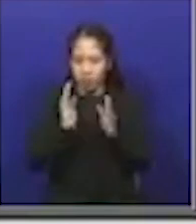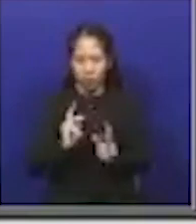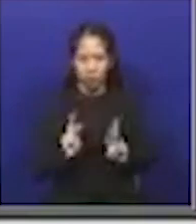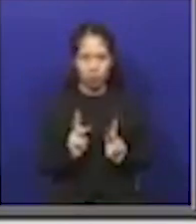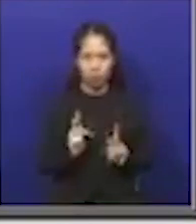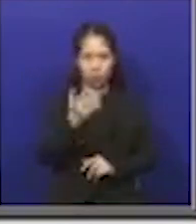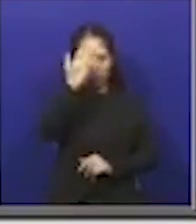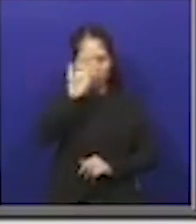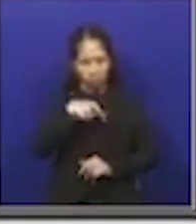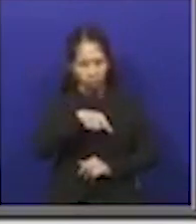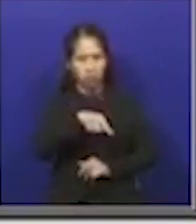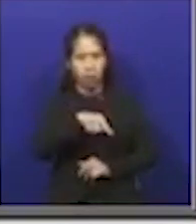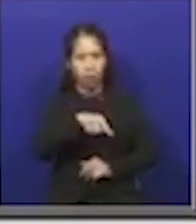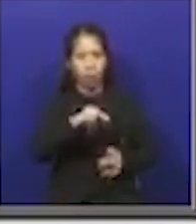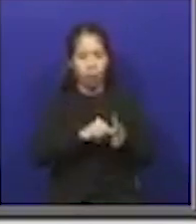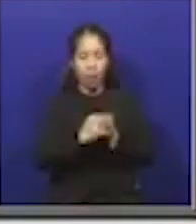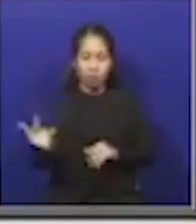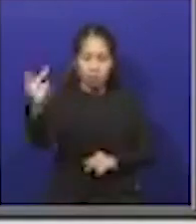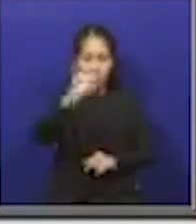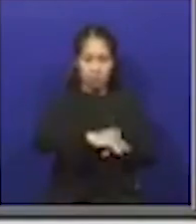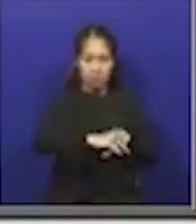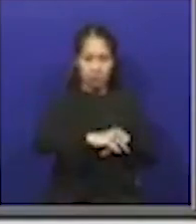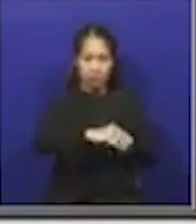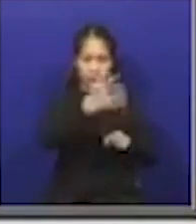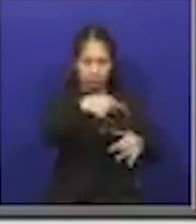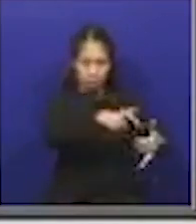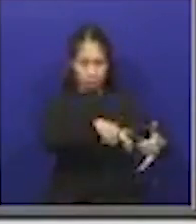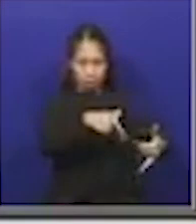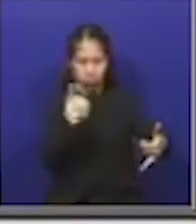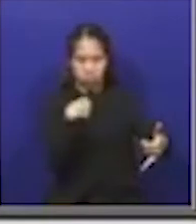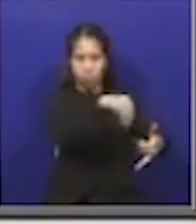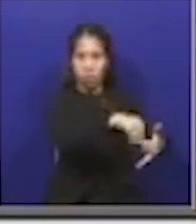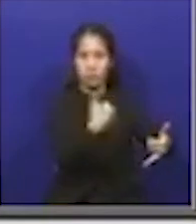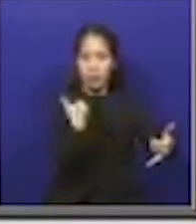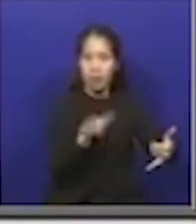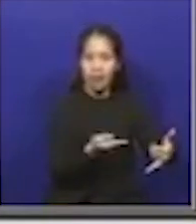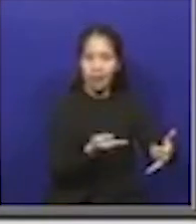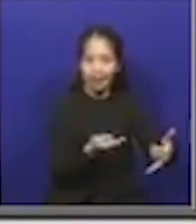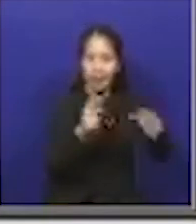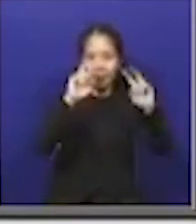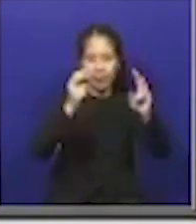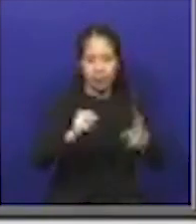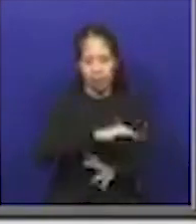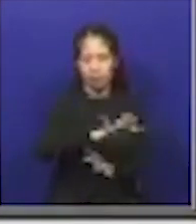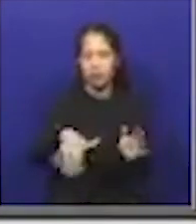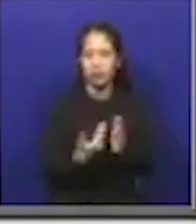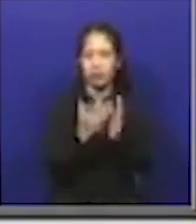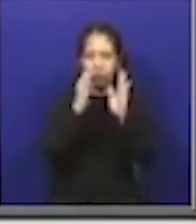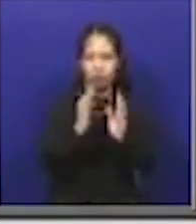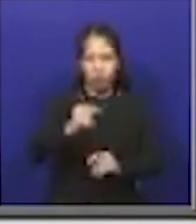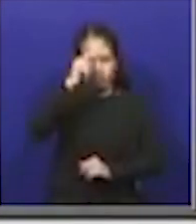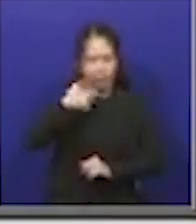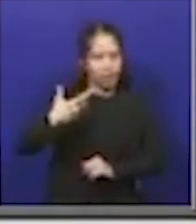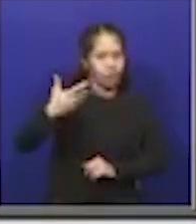าอ้าวอย่างนี้คุณก็เอาโรคเข้าประเทศอ่ะสิเรื่องนี้ทั้งหมดนะคนไทยเนี่ยต